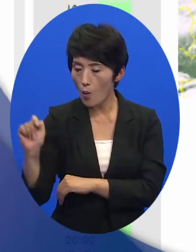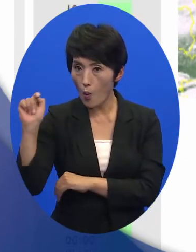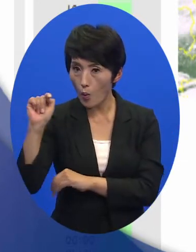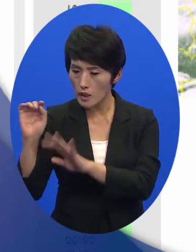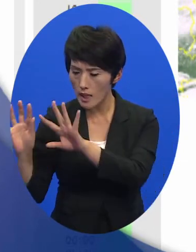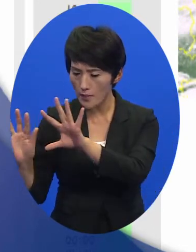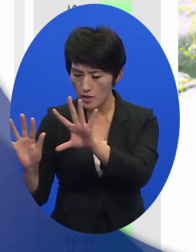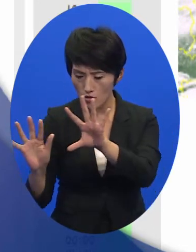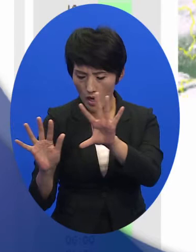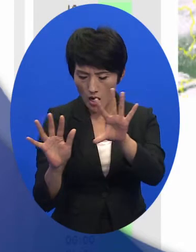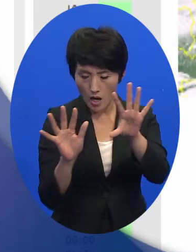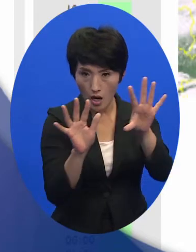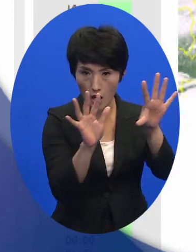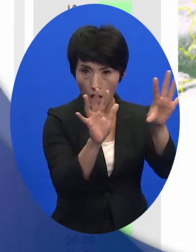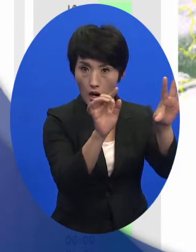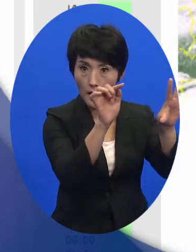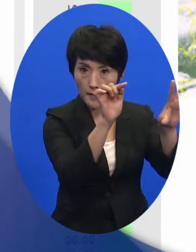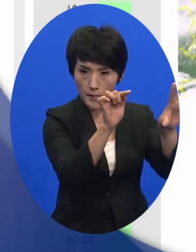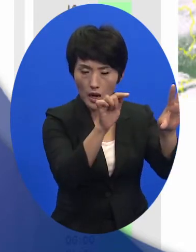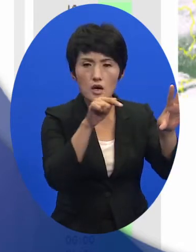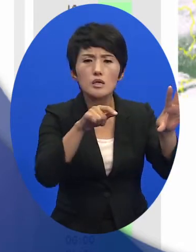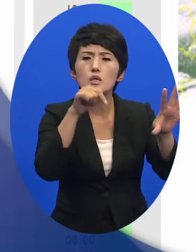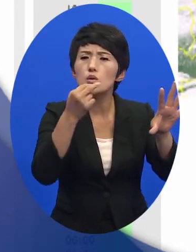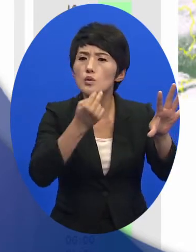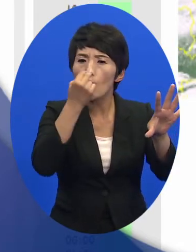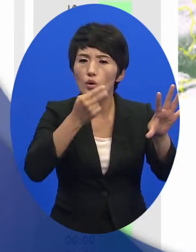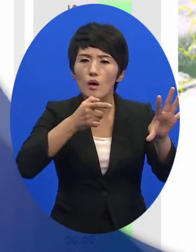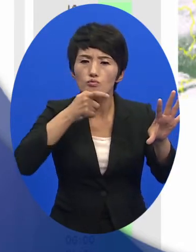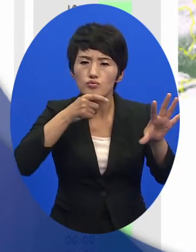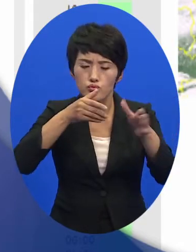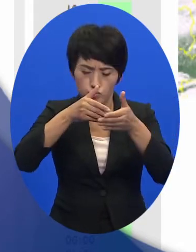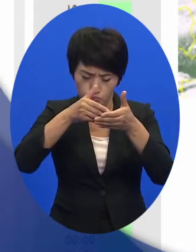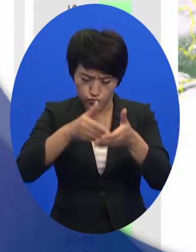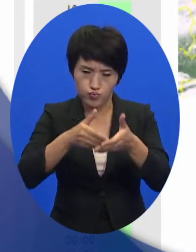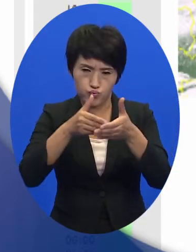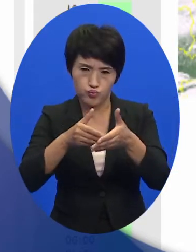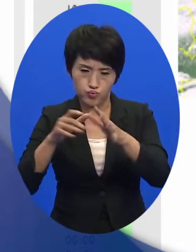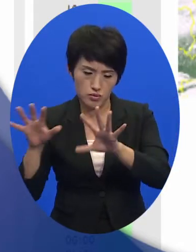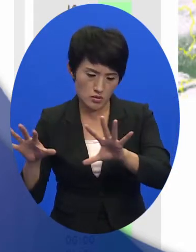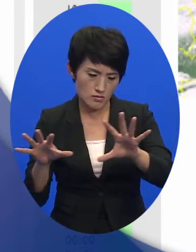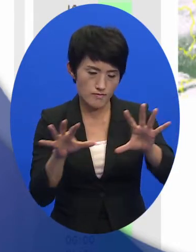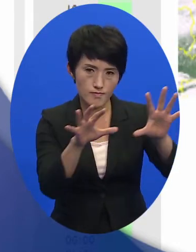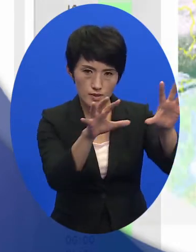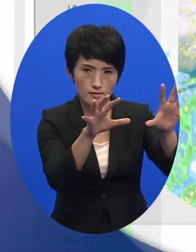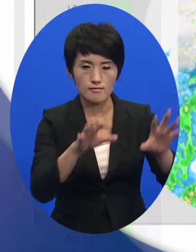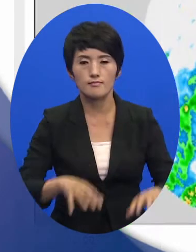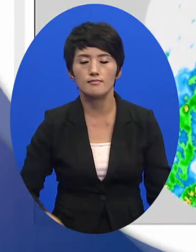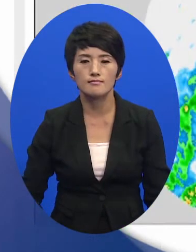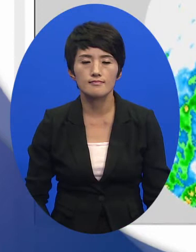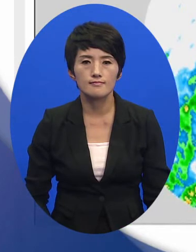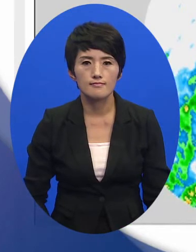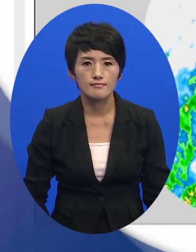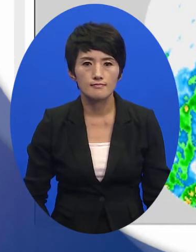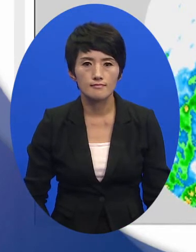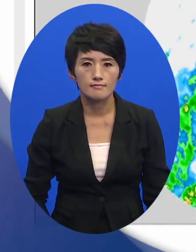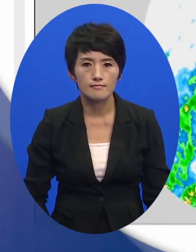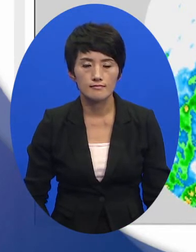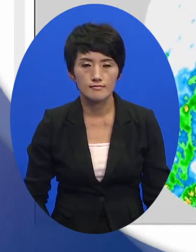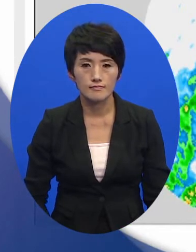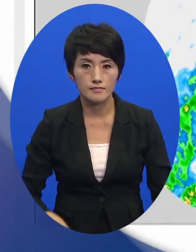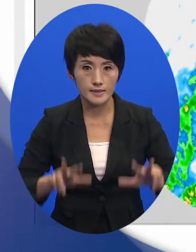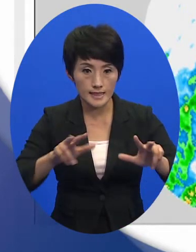남서쪽으로 부터 다량의 수증기가 계속해서 우리나라 쪽으로 유입되고 있습니다 레이다